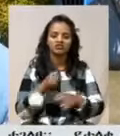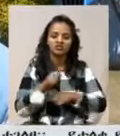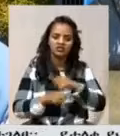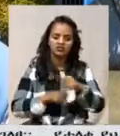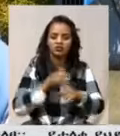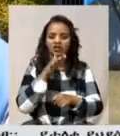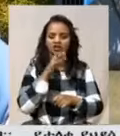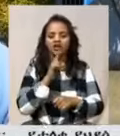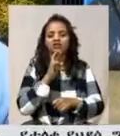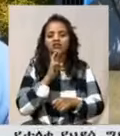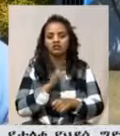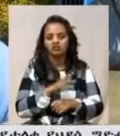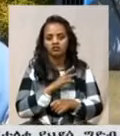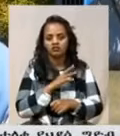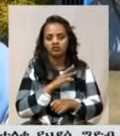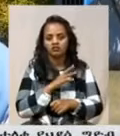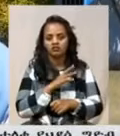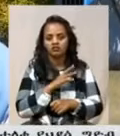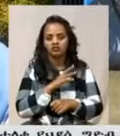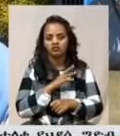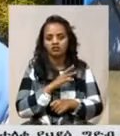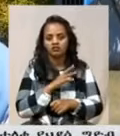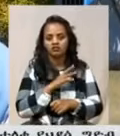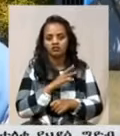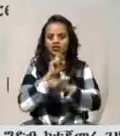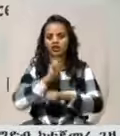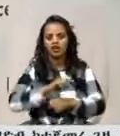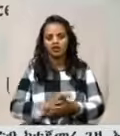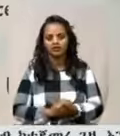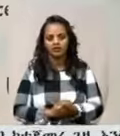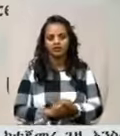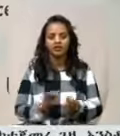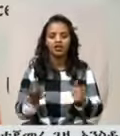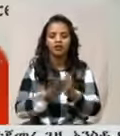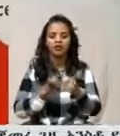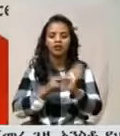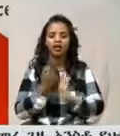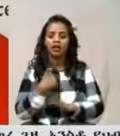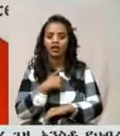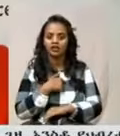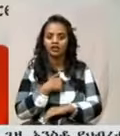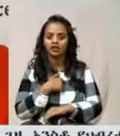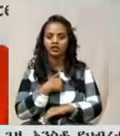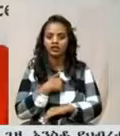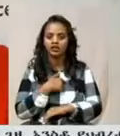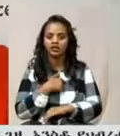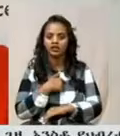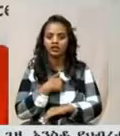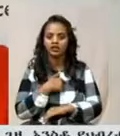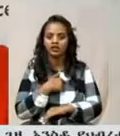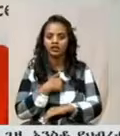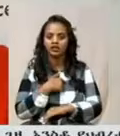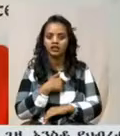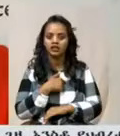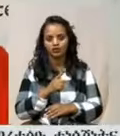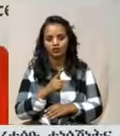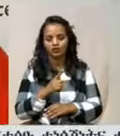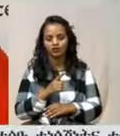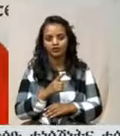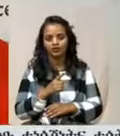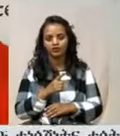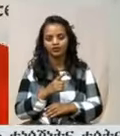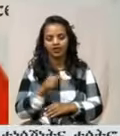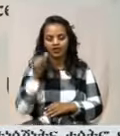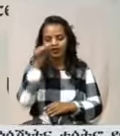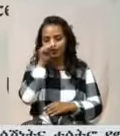እናቶች ነውና አባይን ማስገደብ መጨረስ አለብን። አባይ ማለት ለኔ እንግዲህ አባይ የኢትዮጵያችን ነው፣ ከኢትዮጵያ የኢትዮጵያ